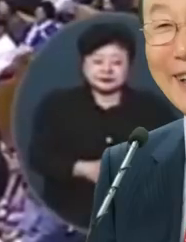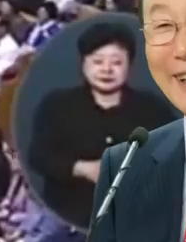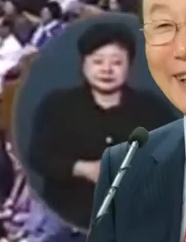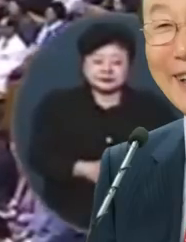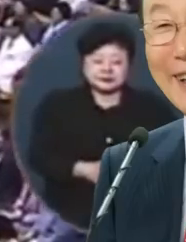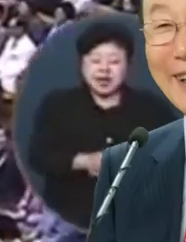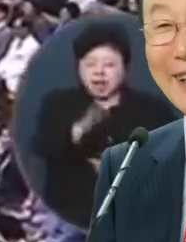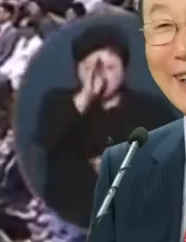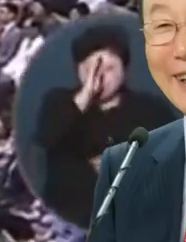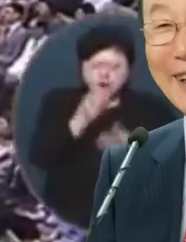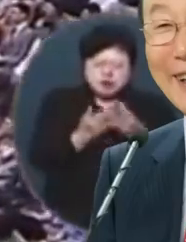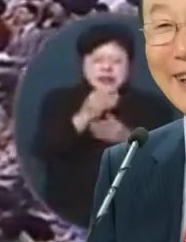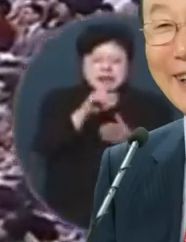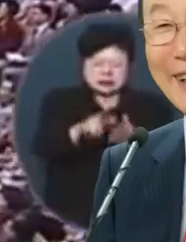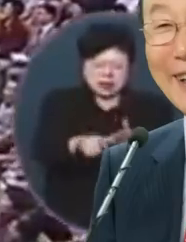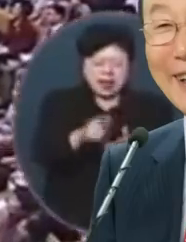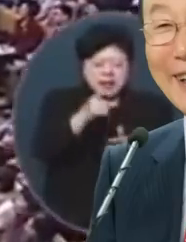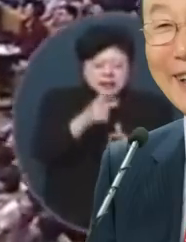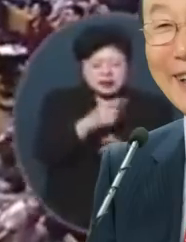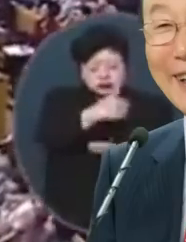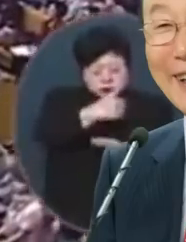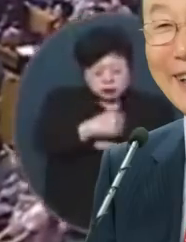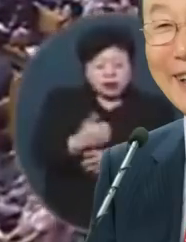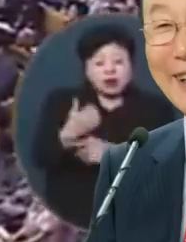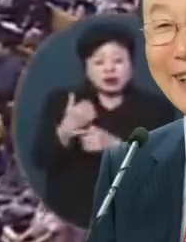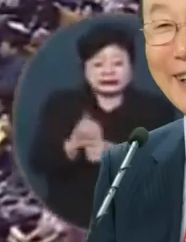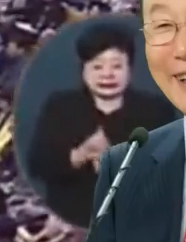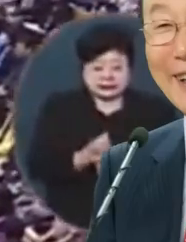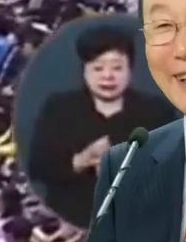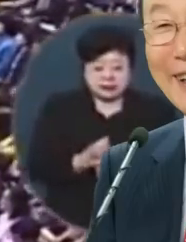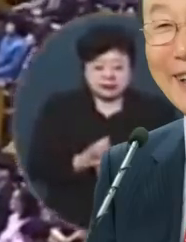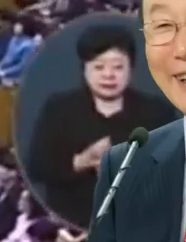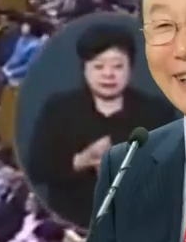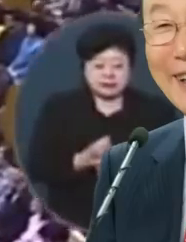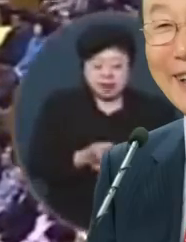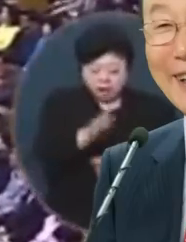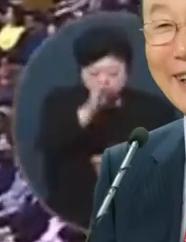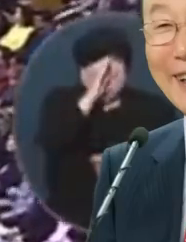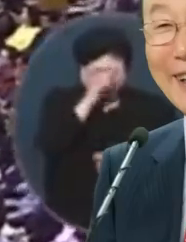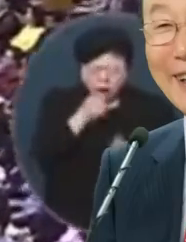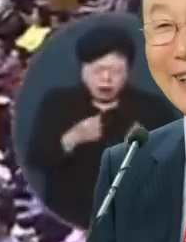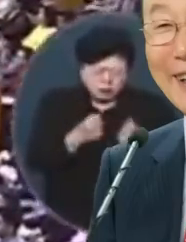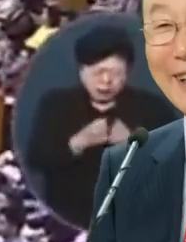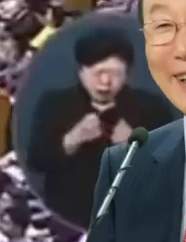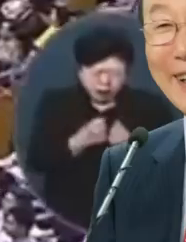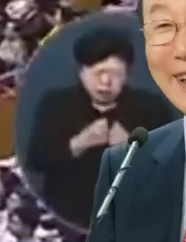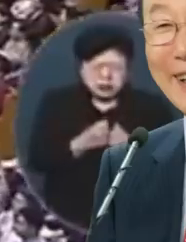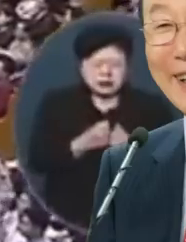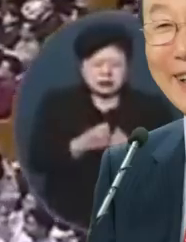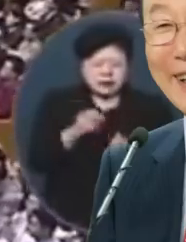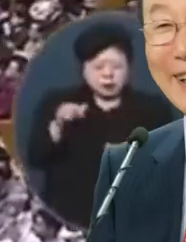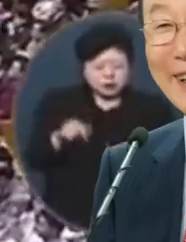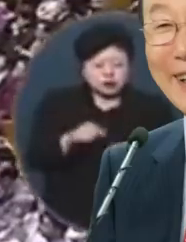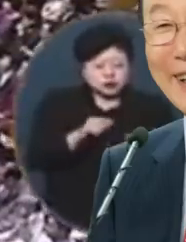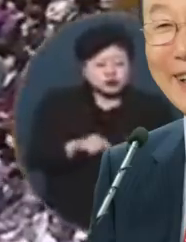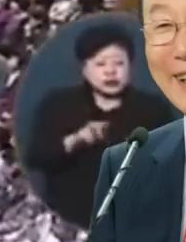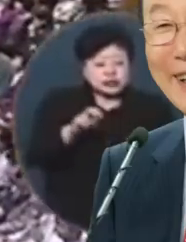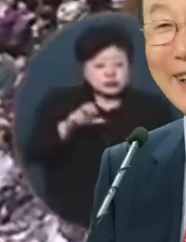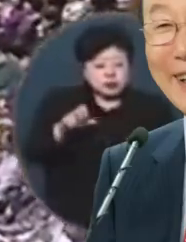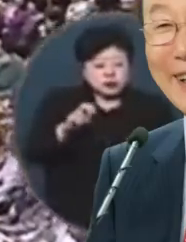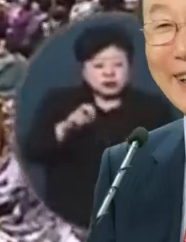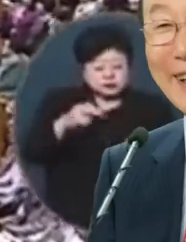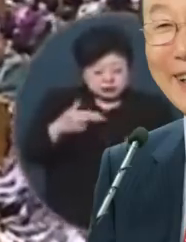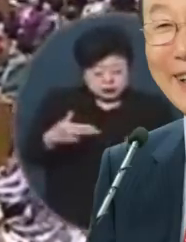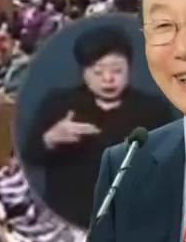이 병이 걸리면 예수 그리스도를 의지해서 병과 싸워야 되는 것입니다. 마가복음 9장 25절로 27절에